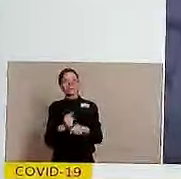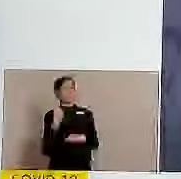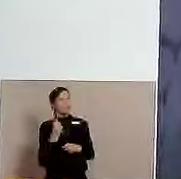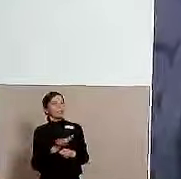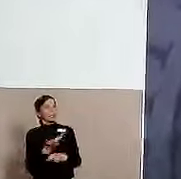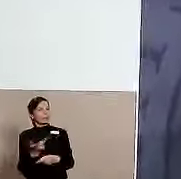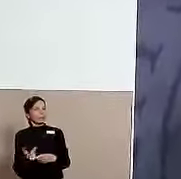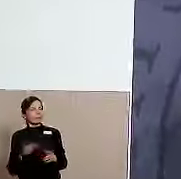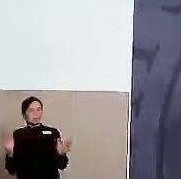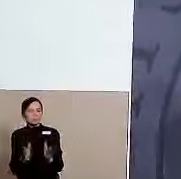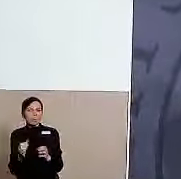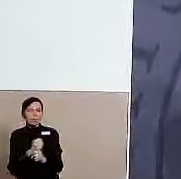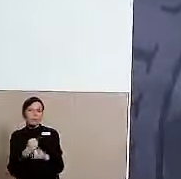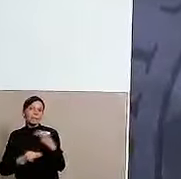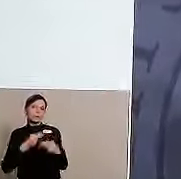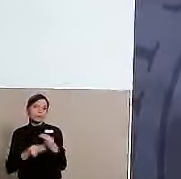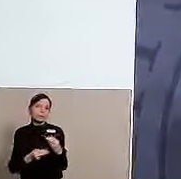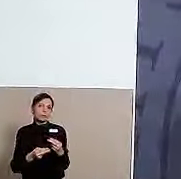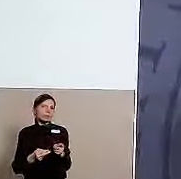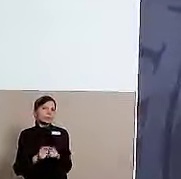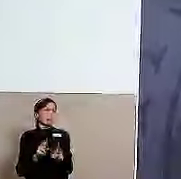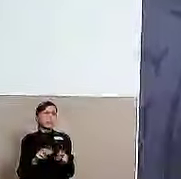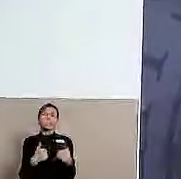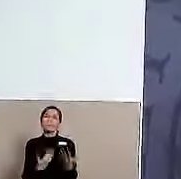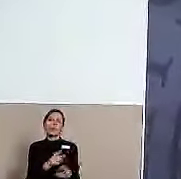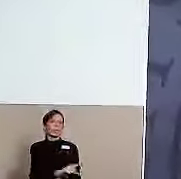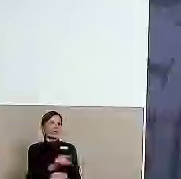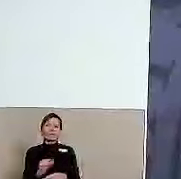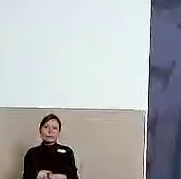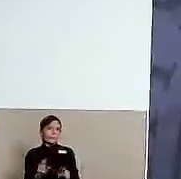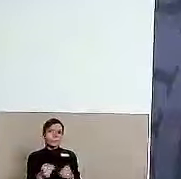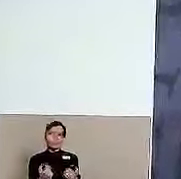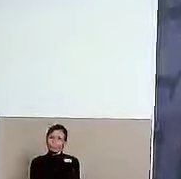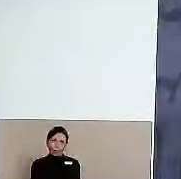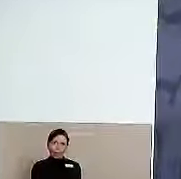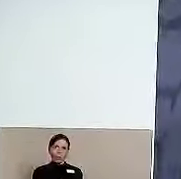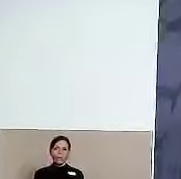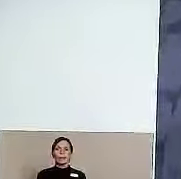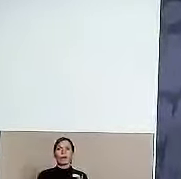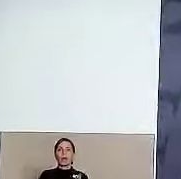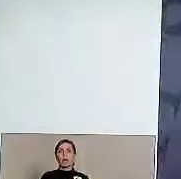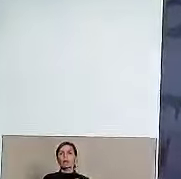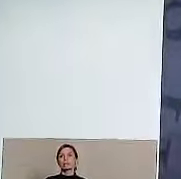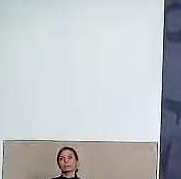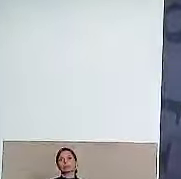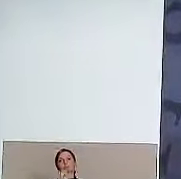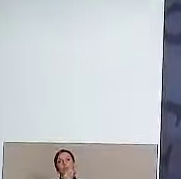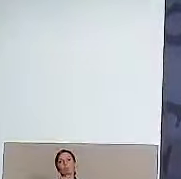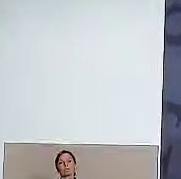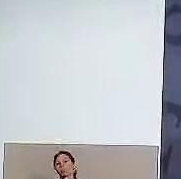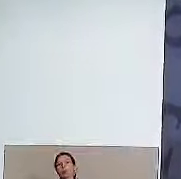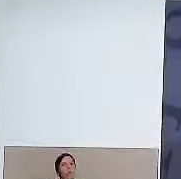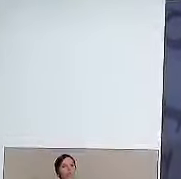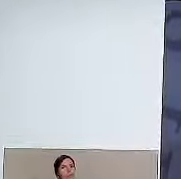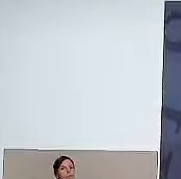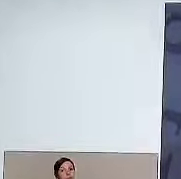يعني في يعني ارتكاب مخالفات eller som bliver budt på nogle alt for høje renter.